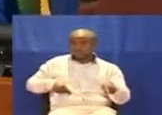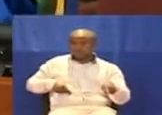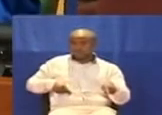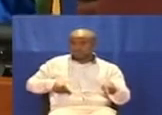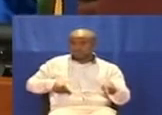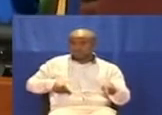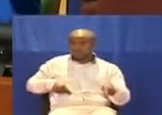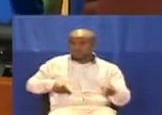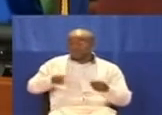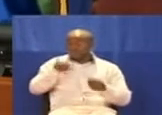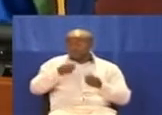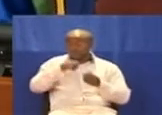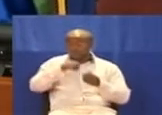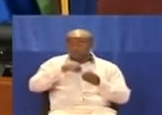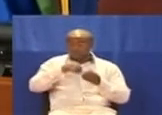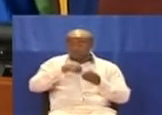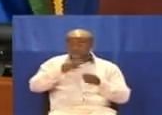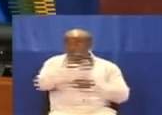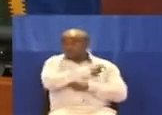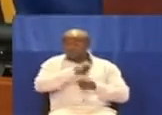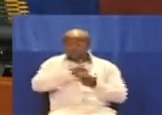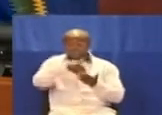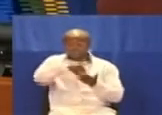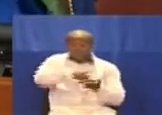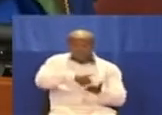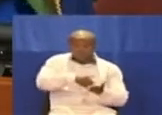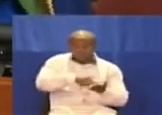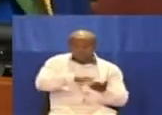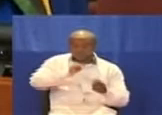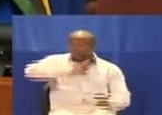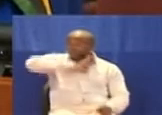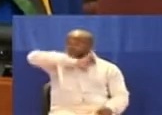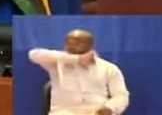Angeyumba, angetetereka, sisi wote tungetetereka.